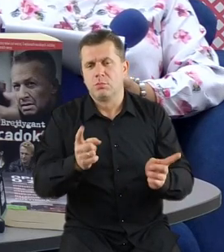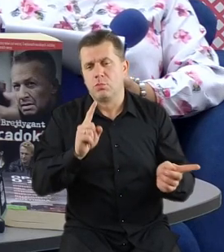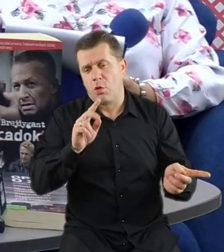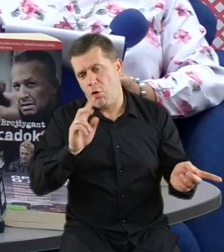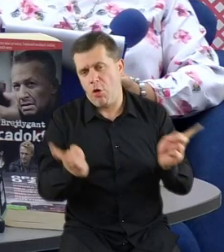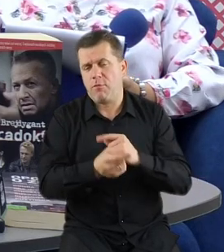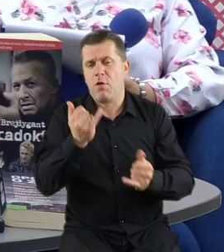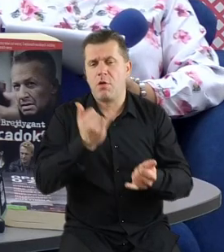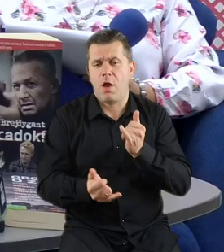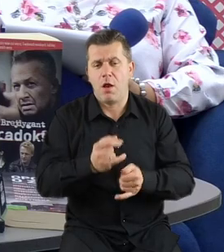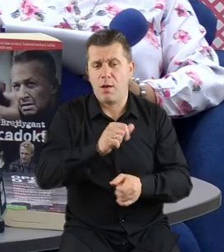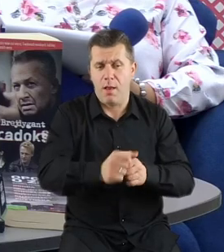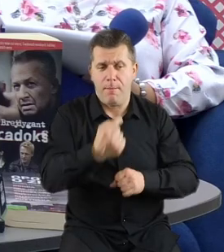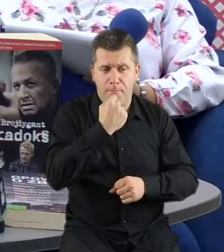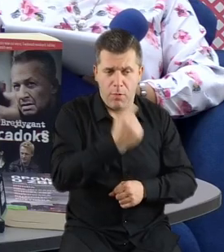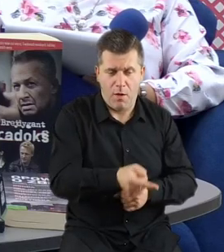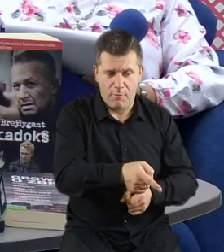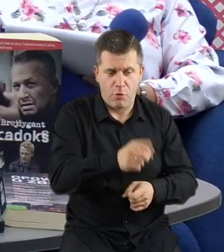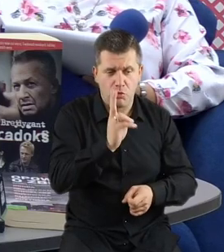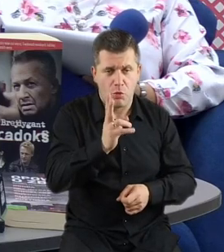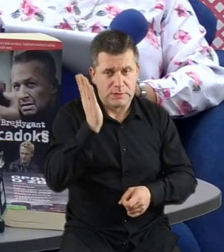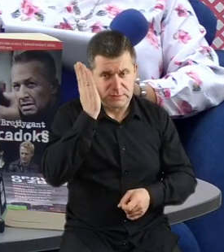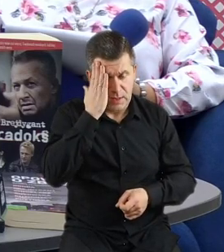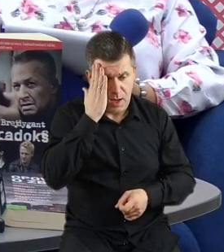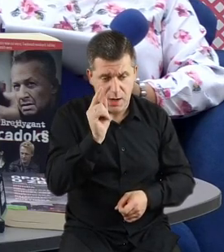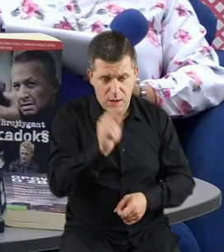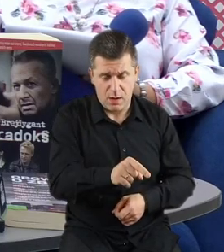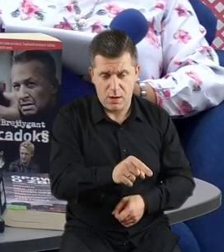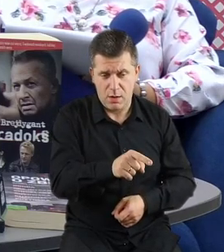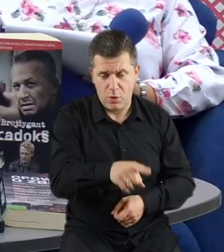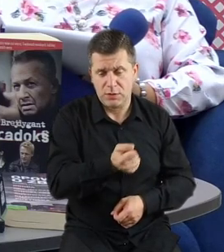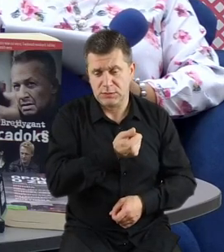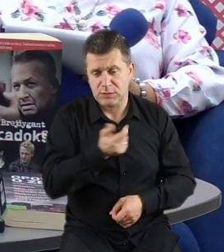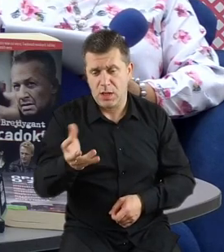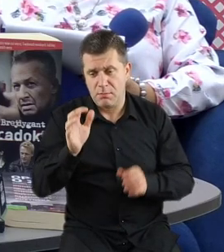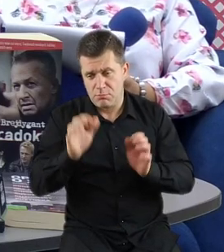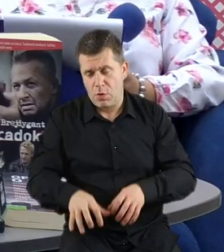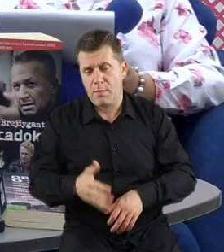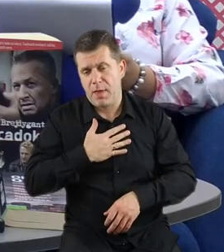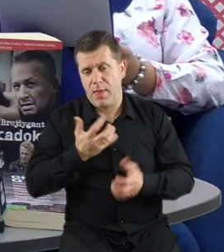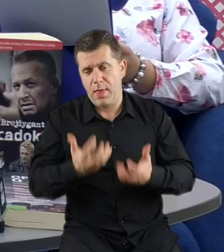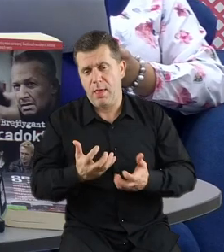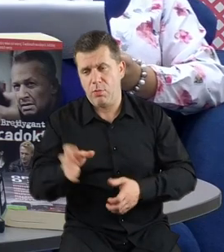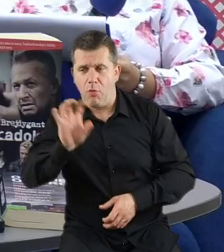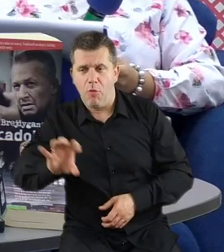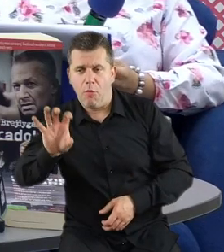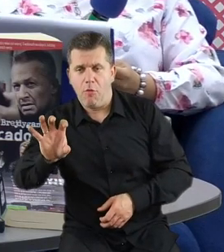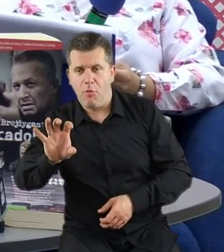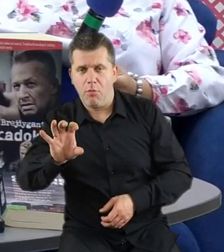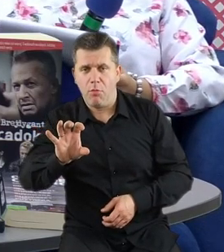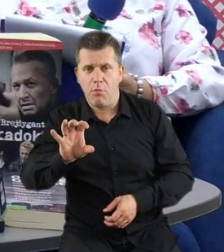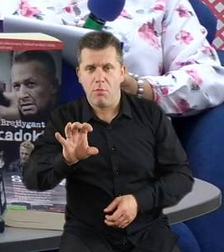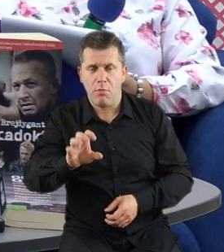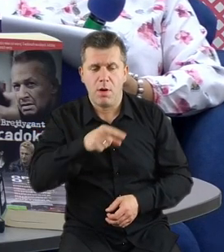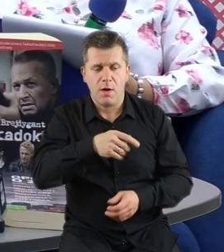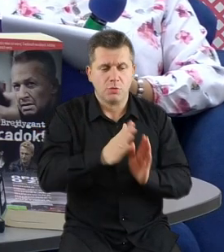jest powieść i ktoś ją zna, to serial może chcieć obejrzeć. To wydaje mi się, że w tą